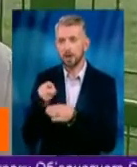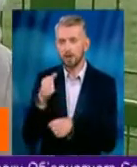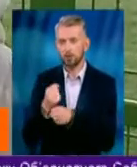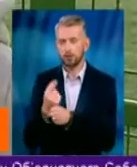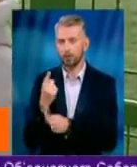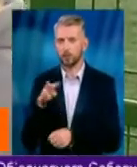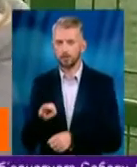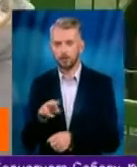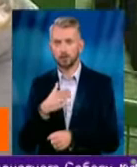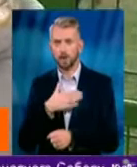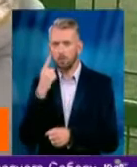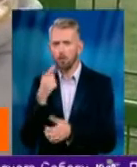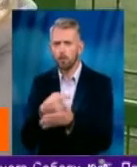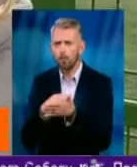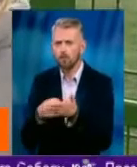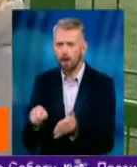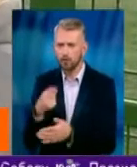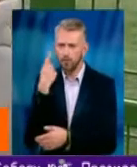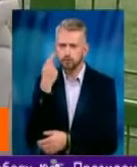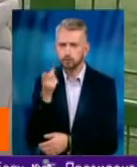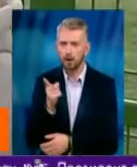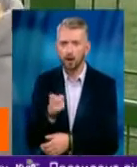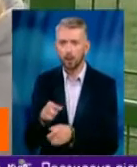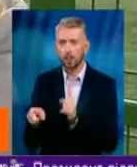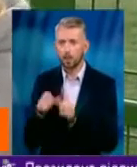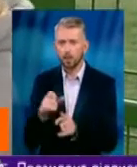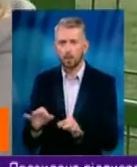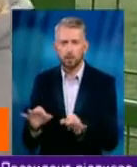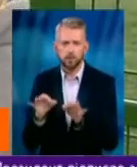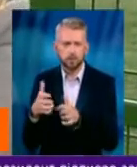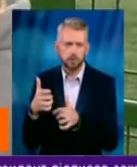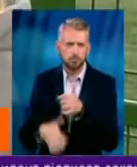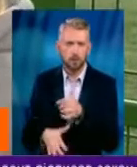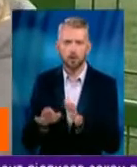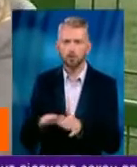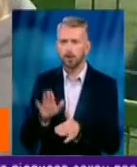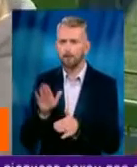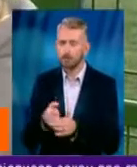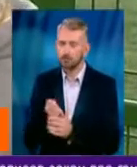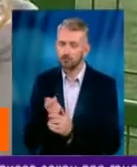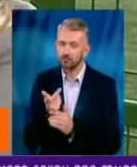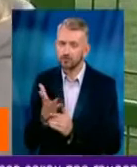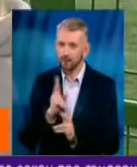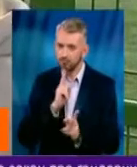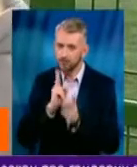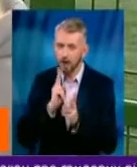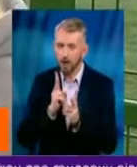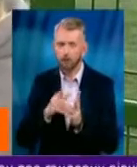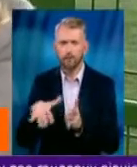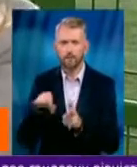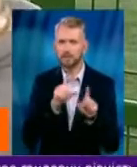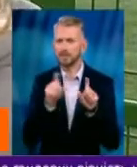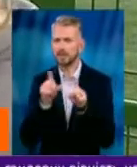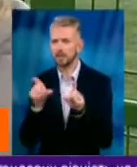метр. На мої зауваження і дорікання ніхто не реагував. Лише після чисельних скарг у всі